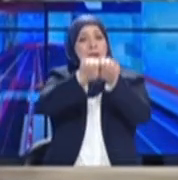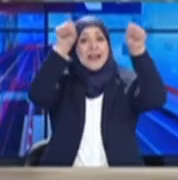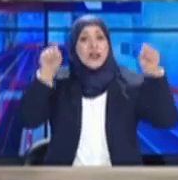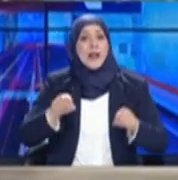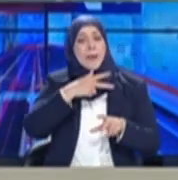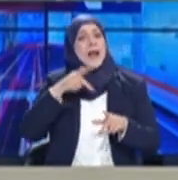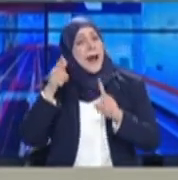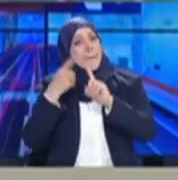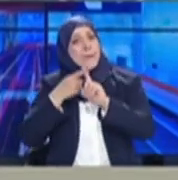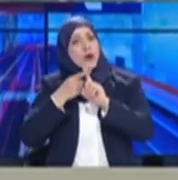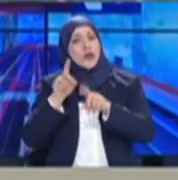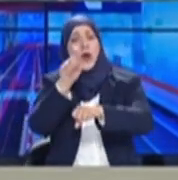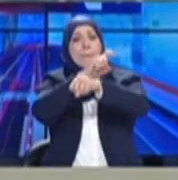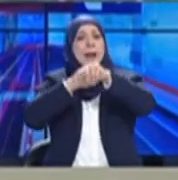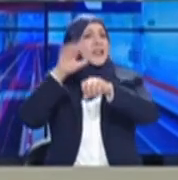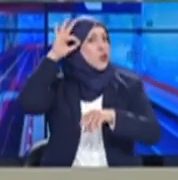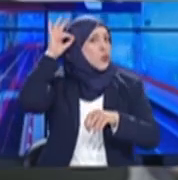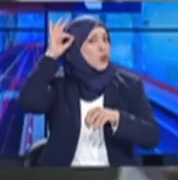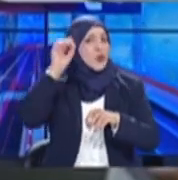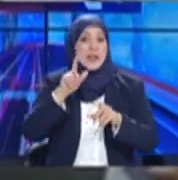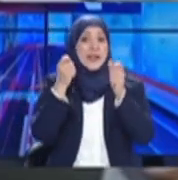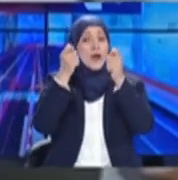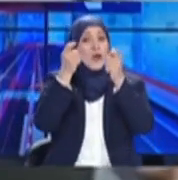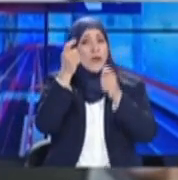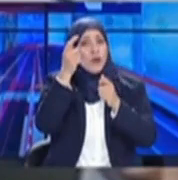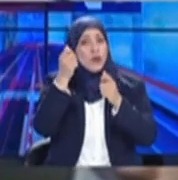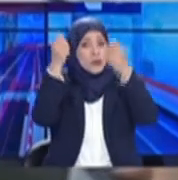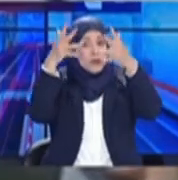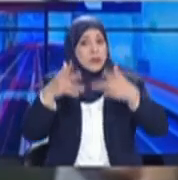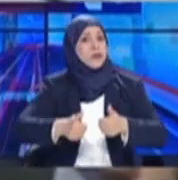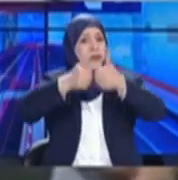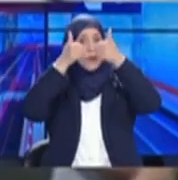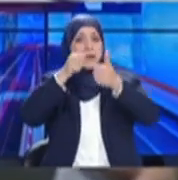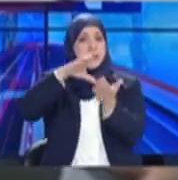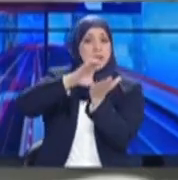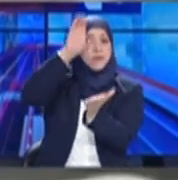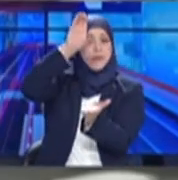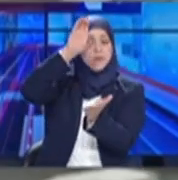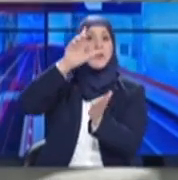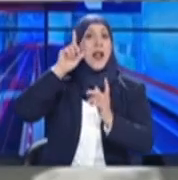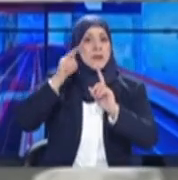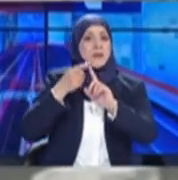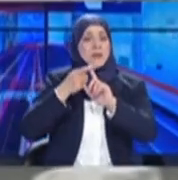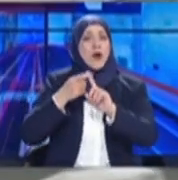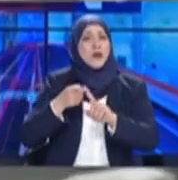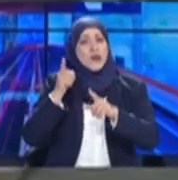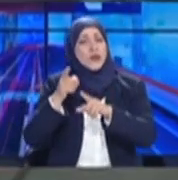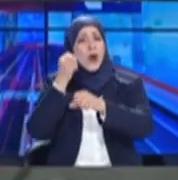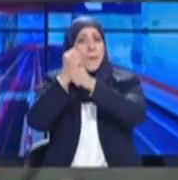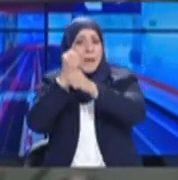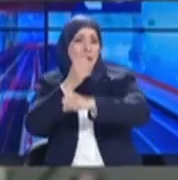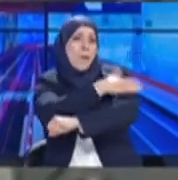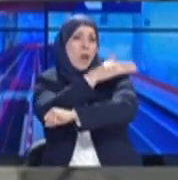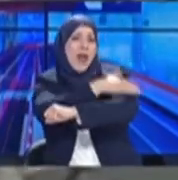اهمها البلديه تونس صاحبت لميزانيه والمداخل المتنوعه على مستوى الوضعيه المهنيه للاعوام